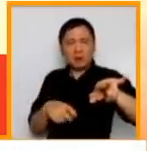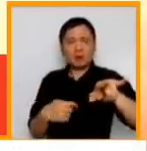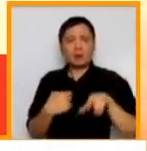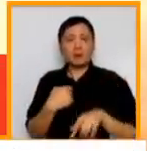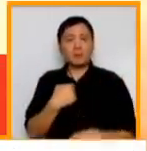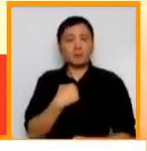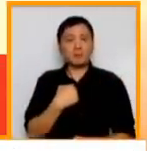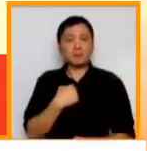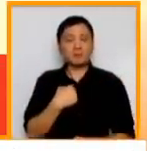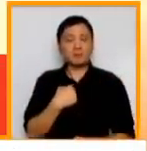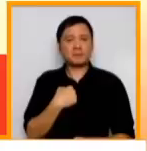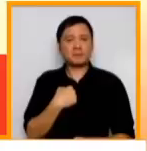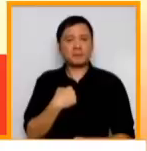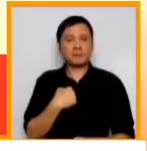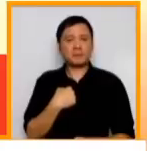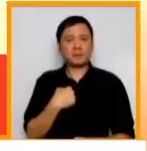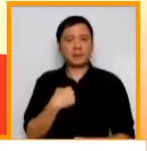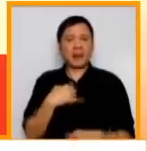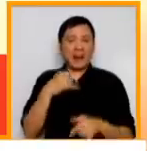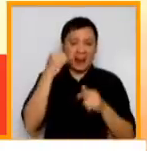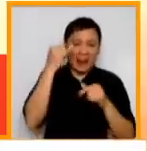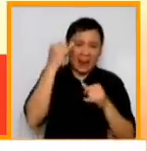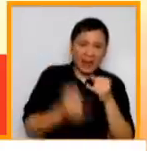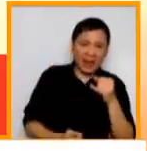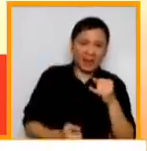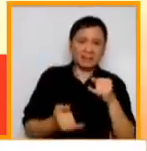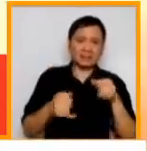Ako kasi yung last na tumalon doon kasi